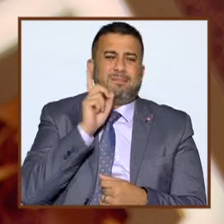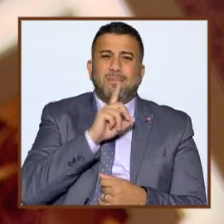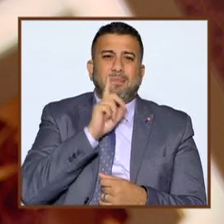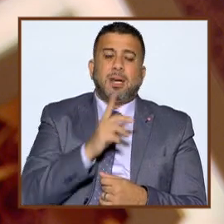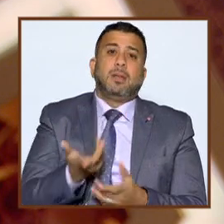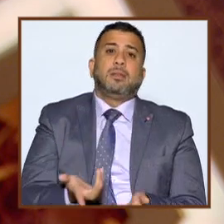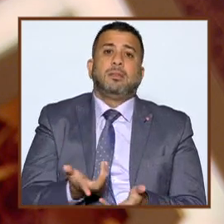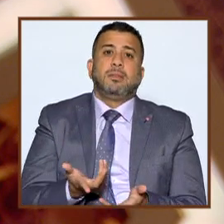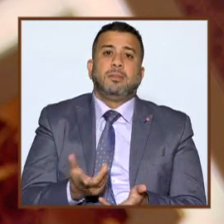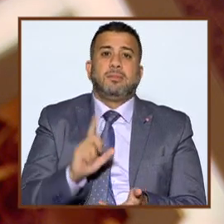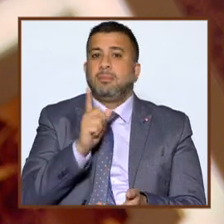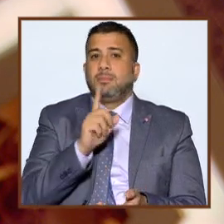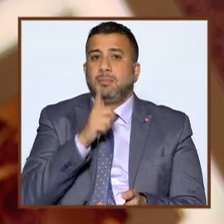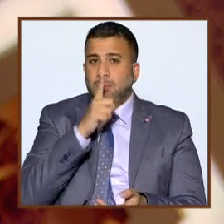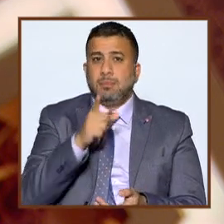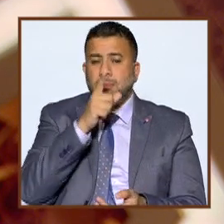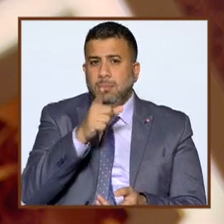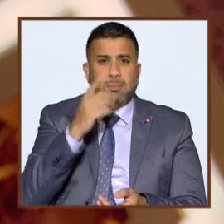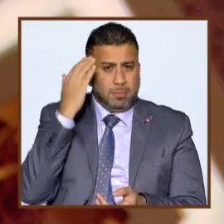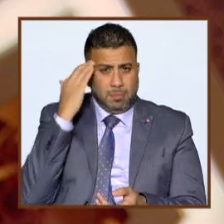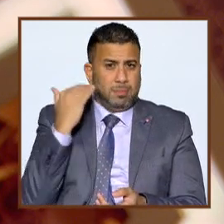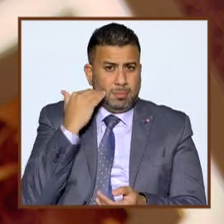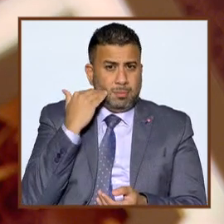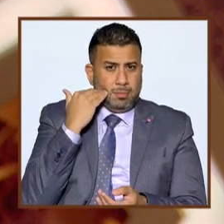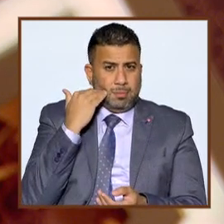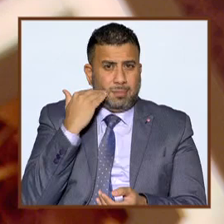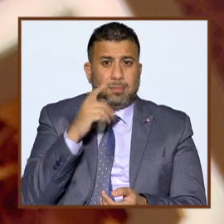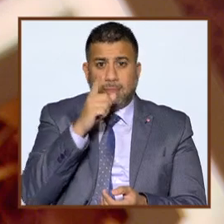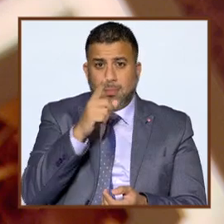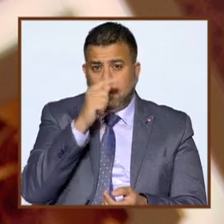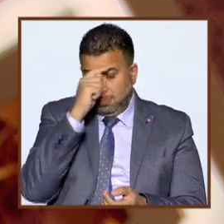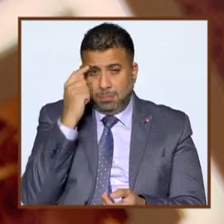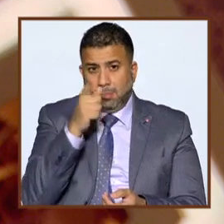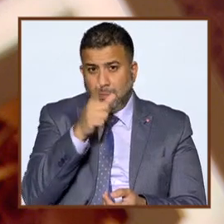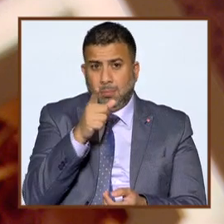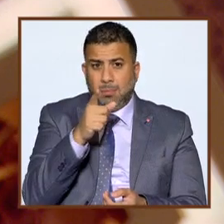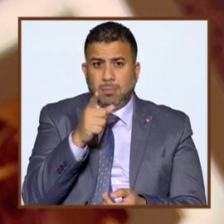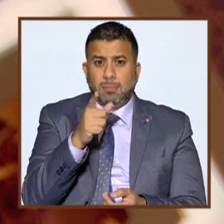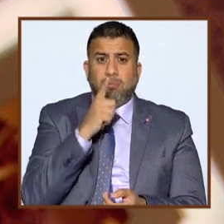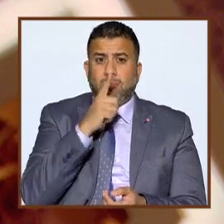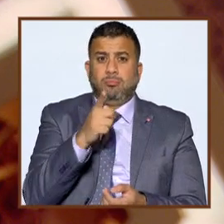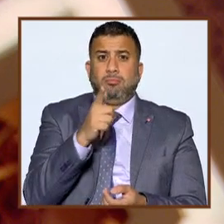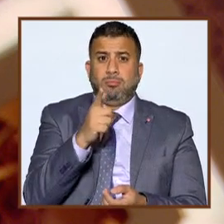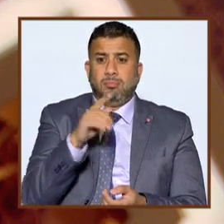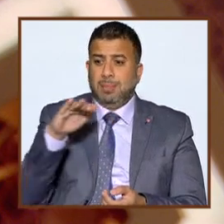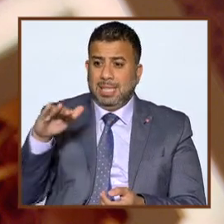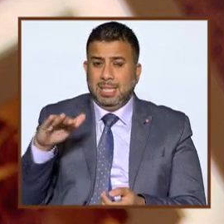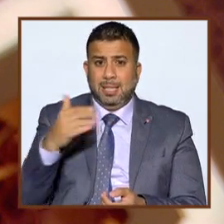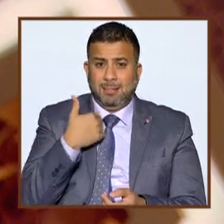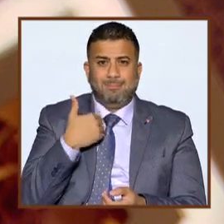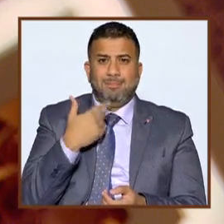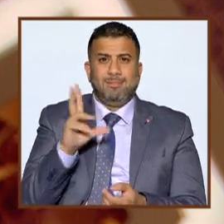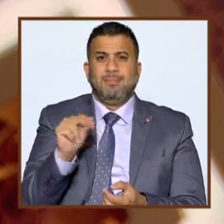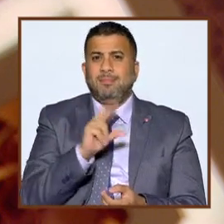هل ترضين يا أختي حمدة أو من تسألين عنه أو تسألين بالنيابة عنهم أن الإنسان